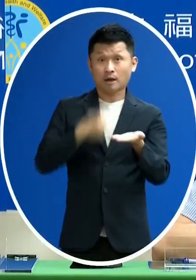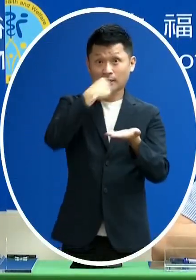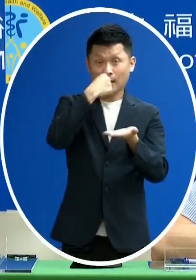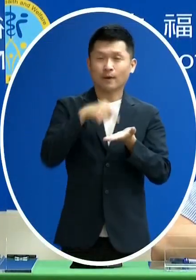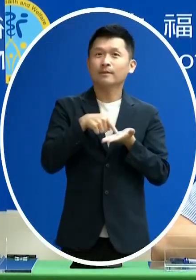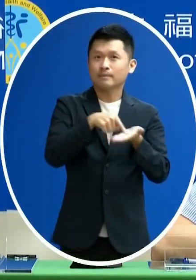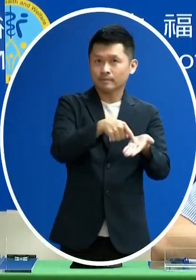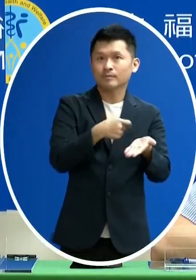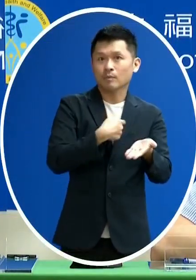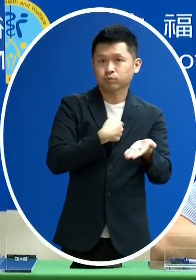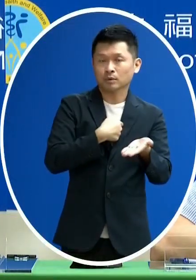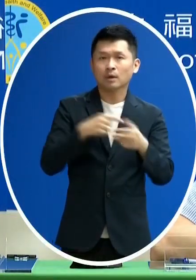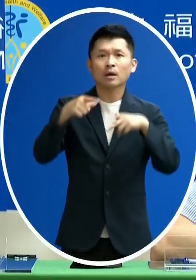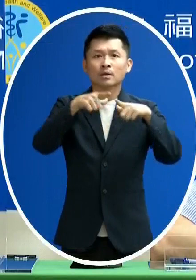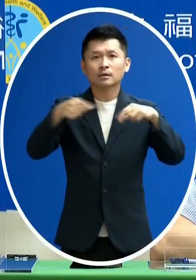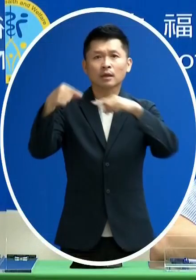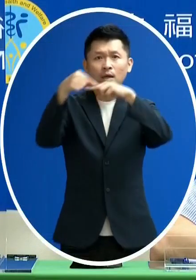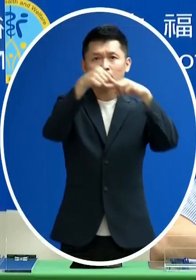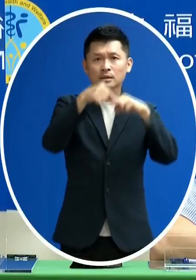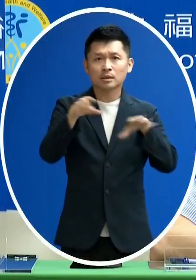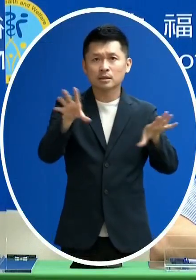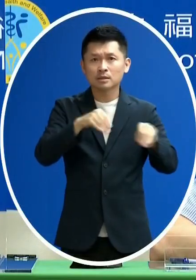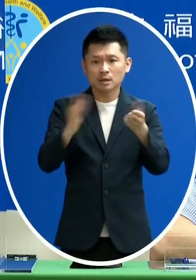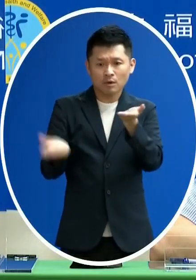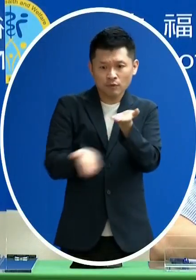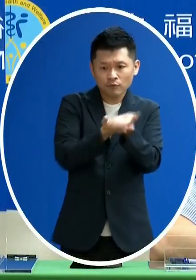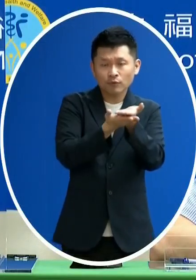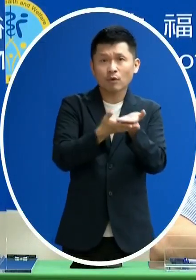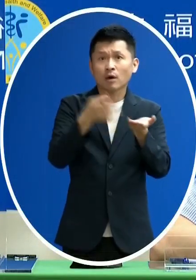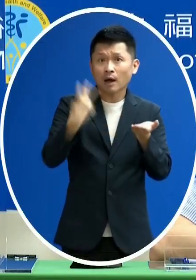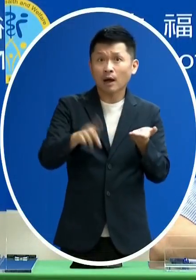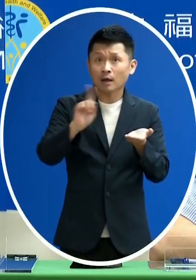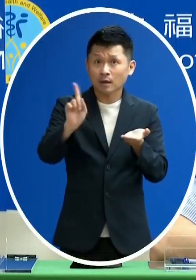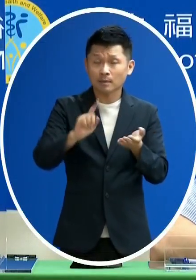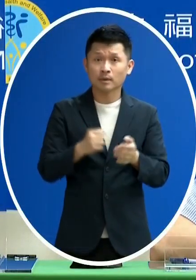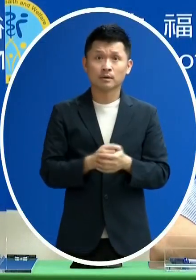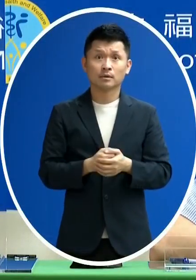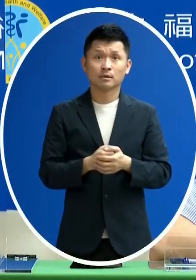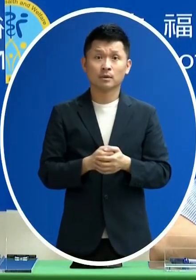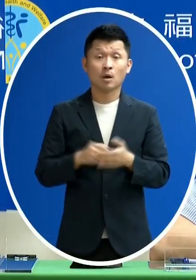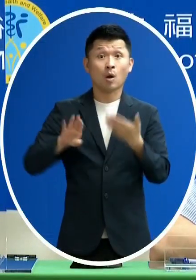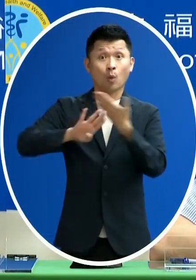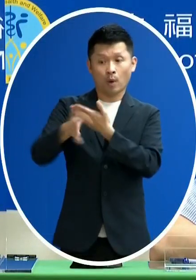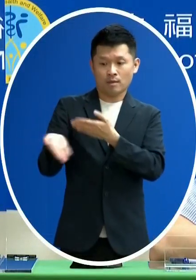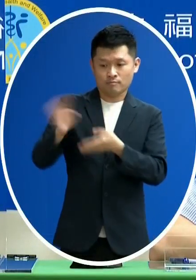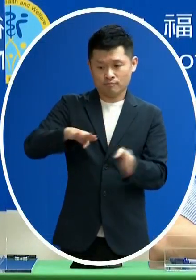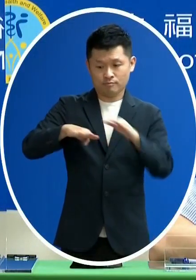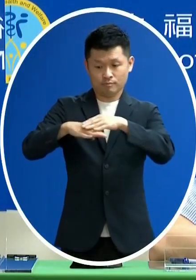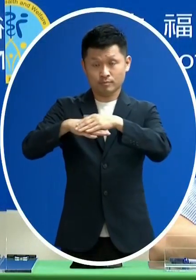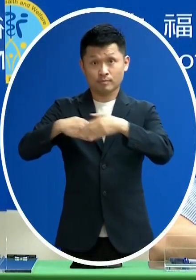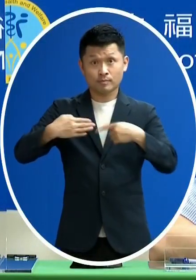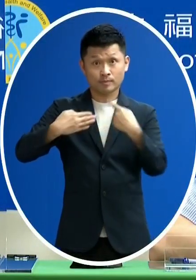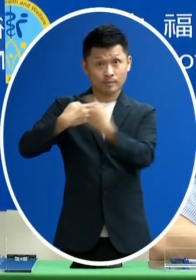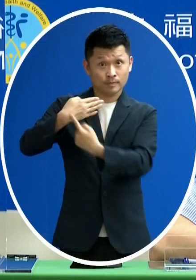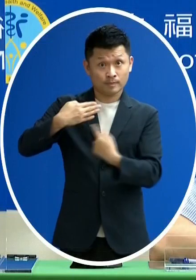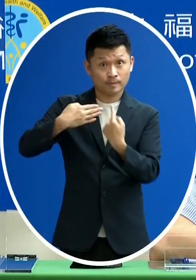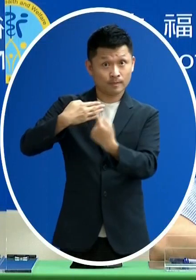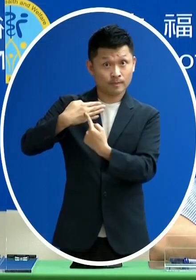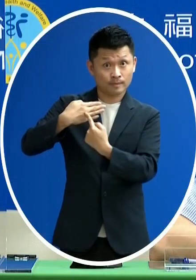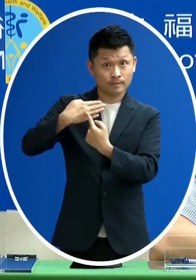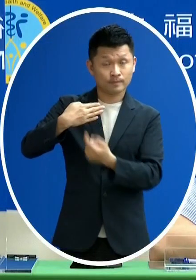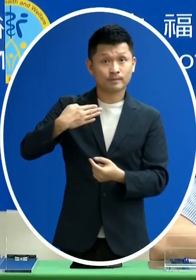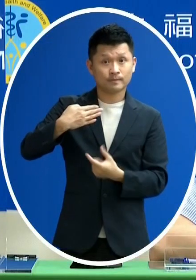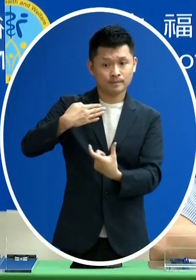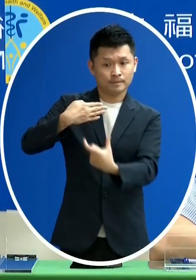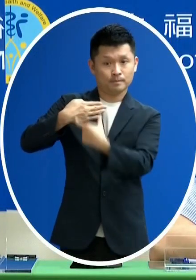EUA。那大新公司它所减负的资料，还包括有这个它的一个外包装。那在外包装上面所呈